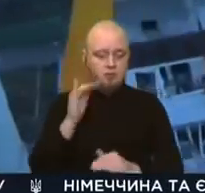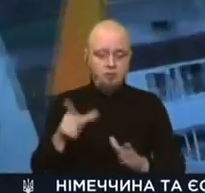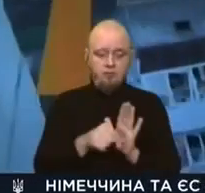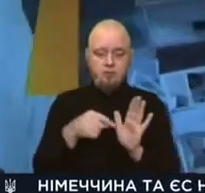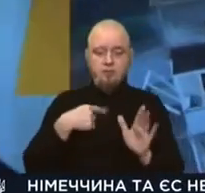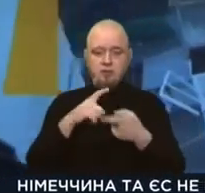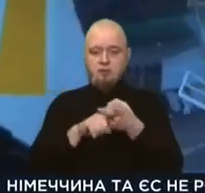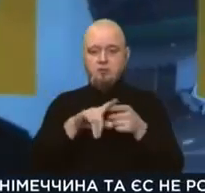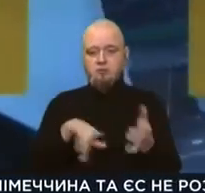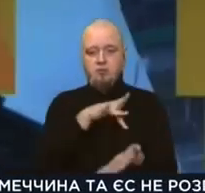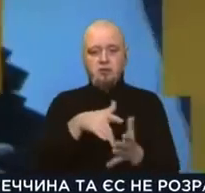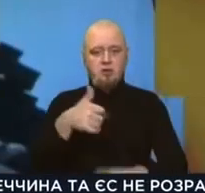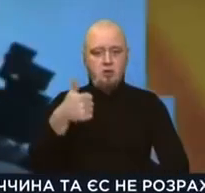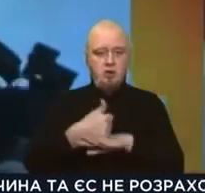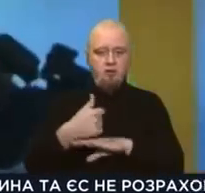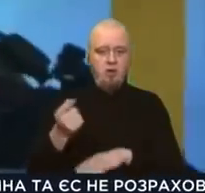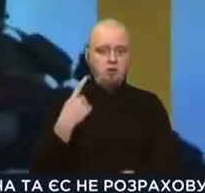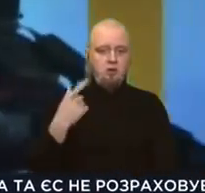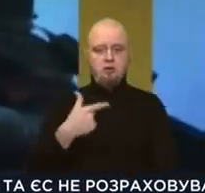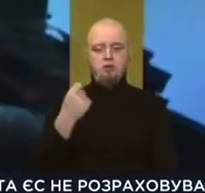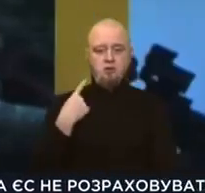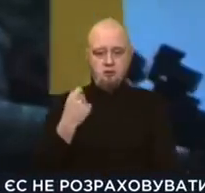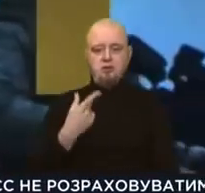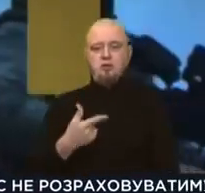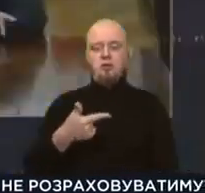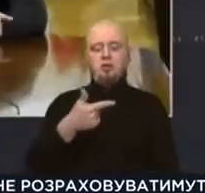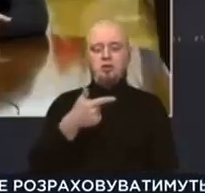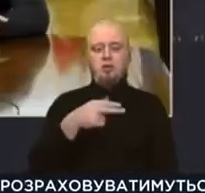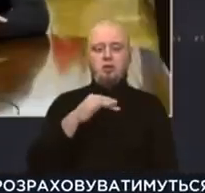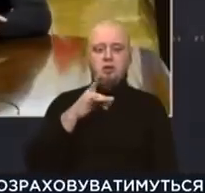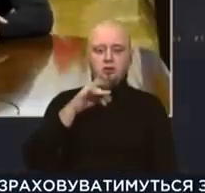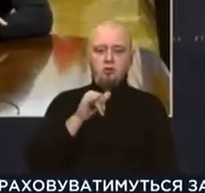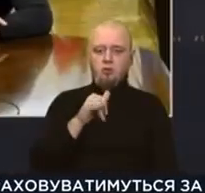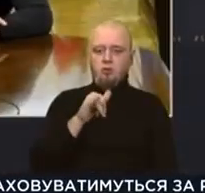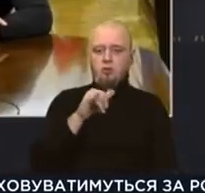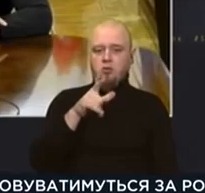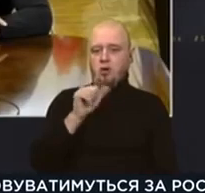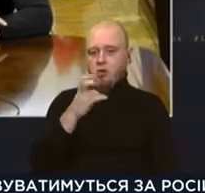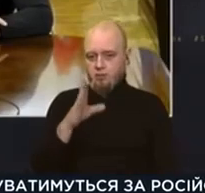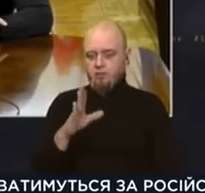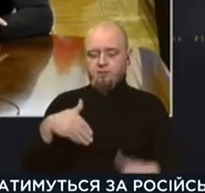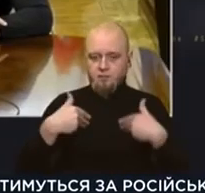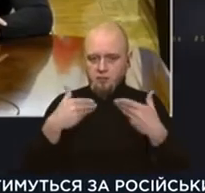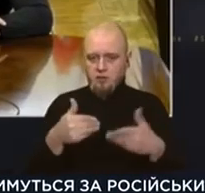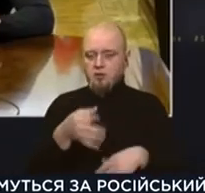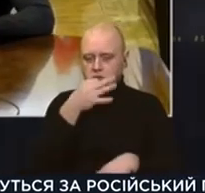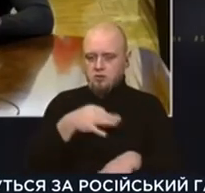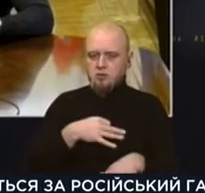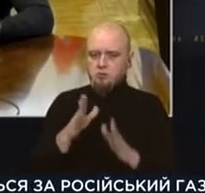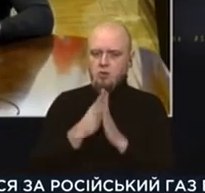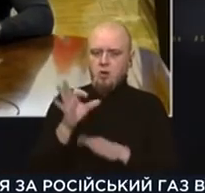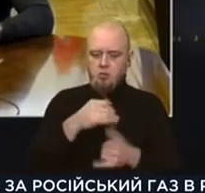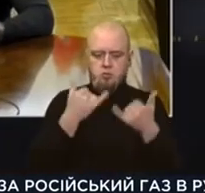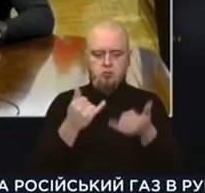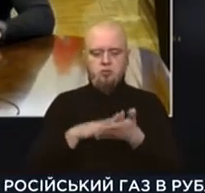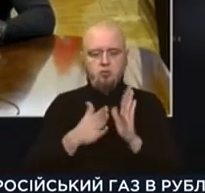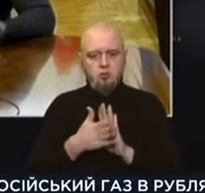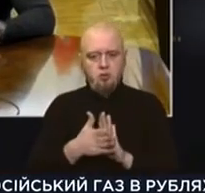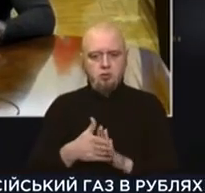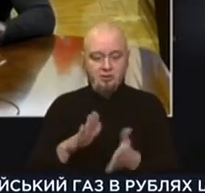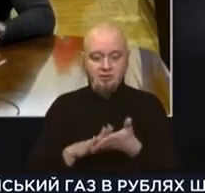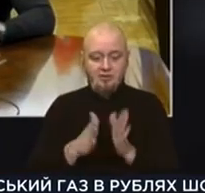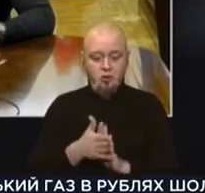З нами на зв'язку міський голова Одеси Геннадій Труханов. Пане Геннадію, я вас вітаю. Скажіть, будь ласка, про поточну